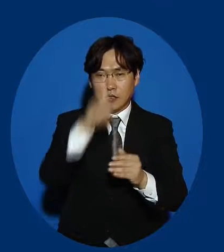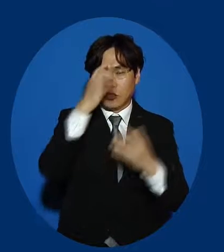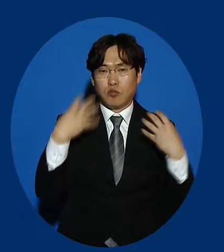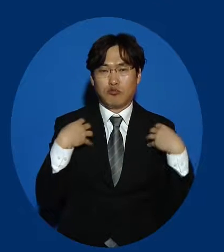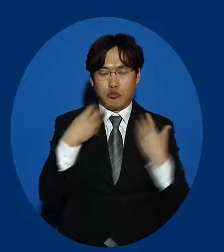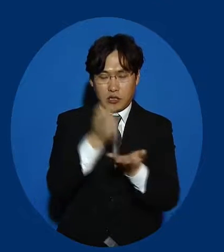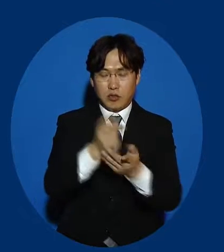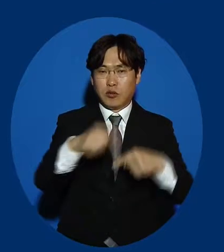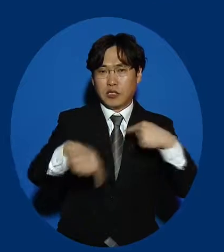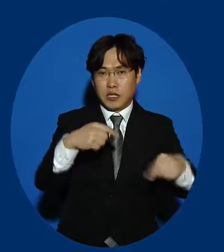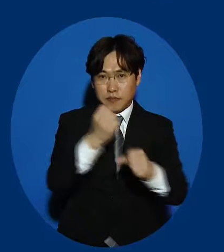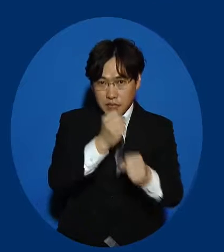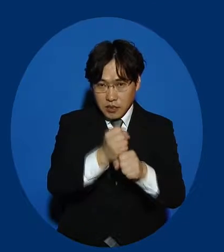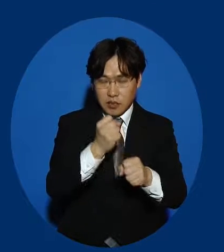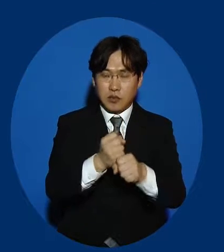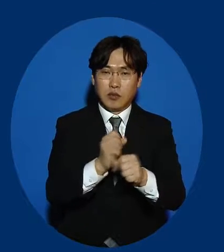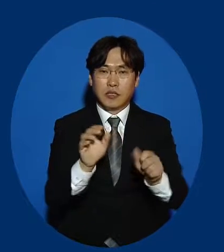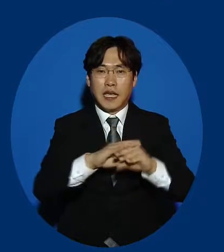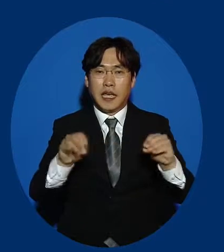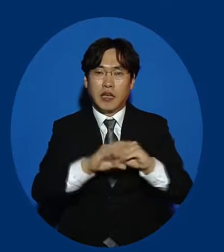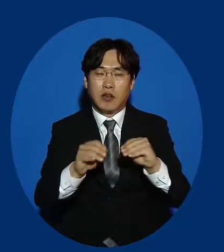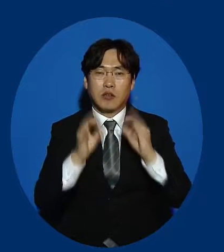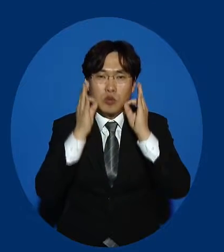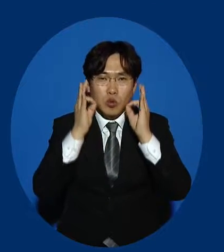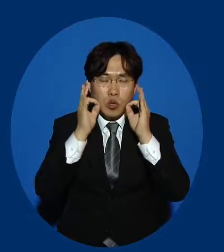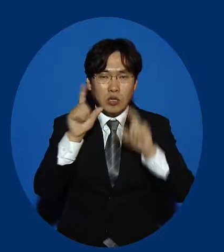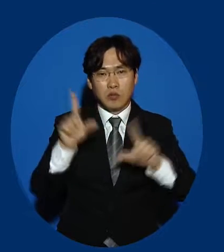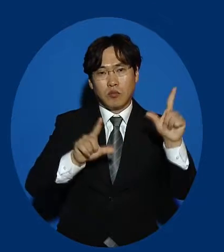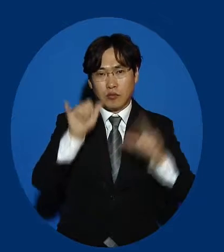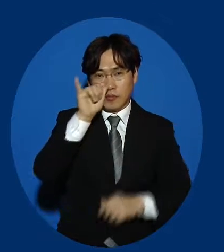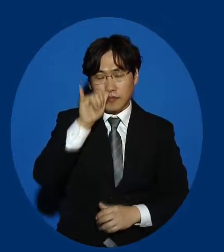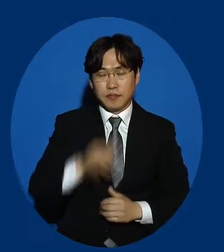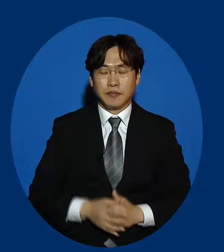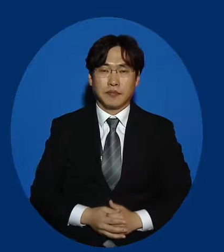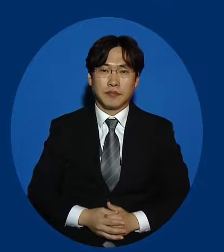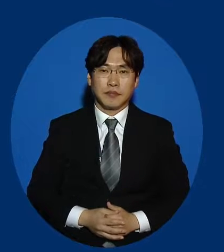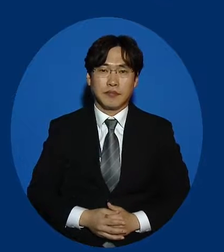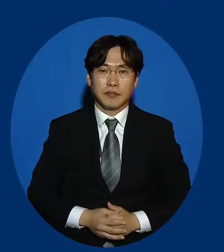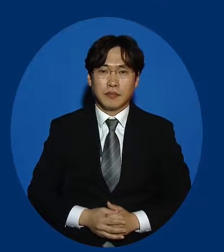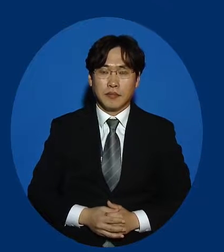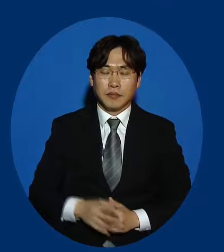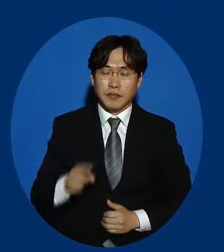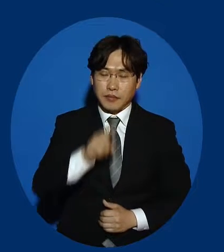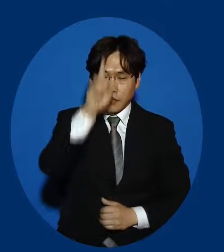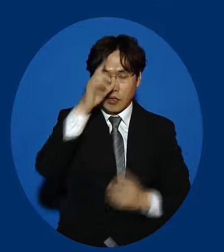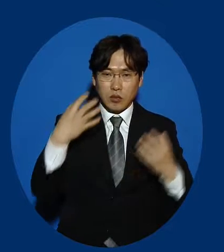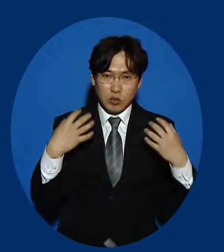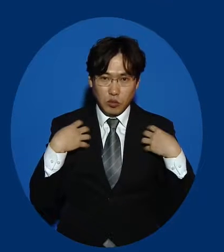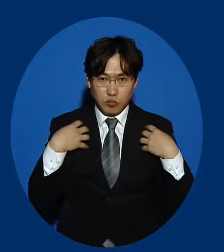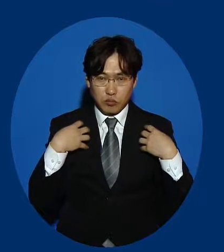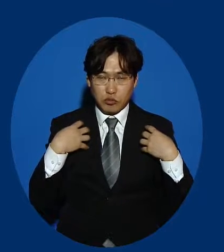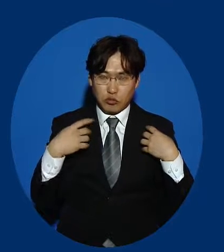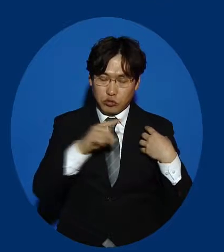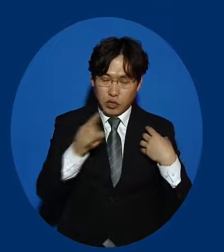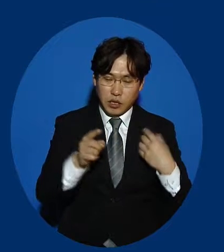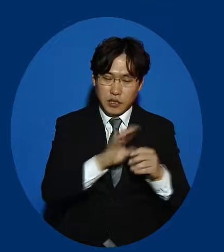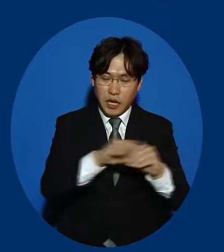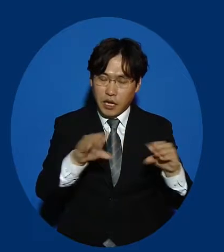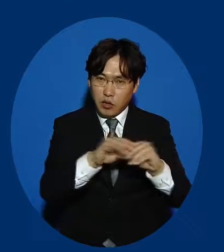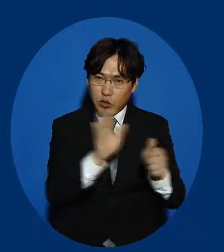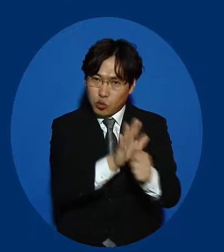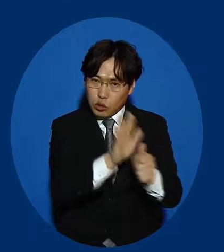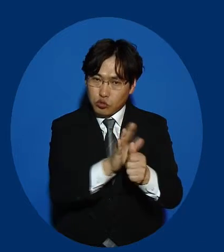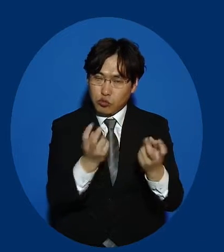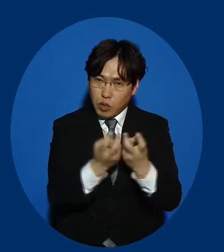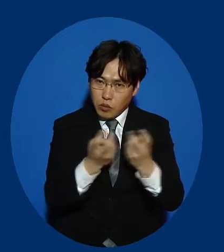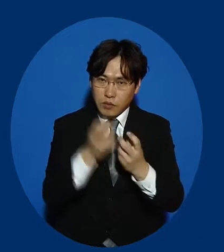정책들을 들고 나온 경우가 있어서 이 코로나19가 이 장애인 정책에 있어서 많은 이 변곡점이 되지 않을까라는